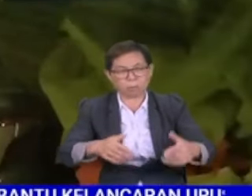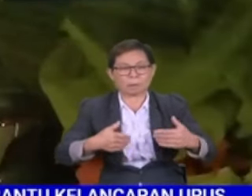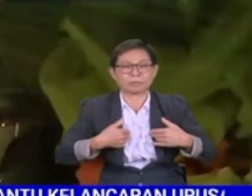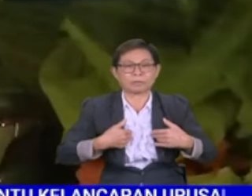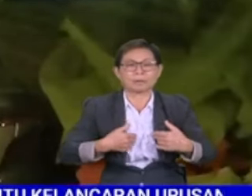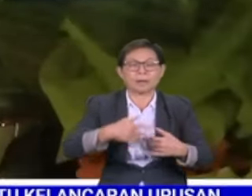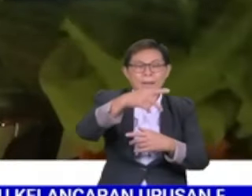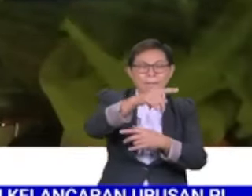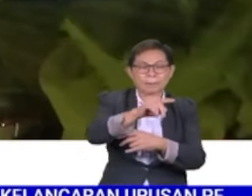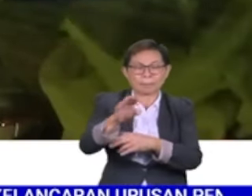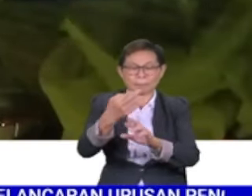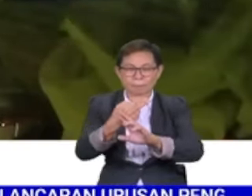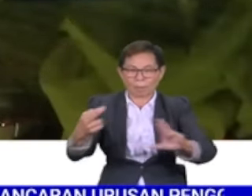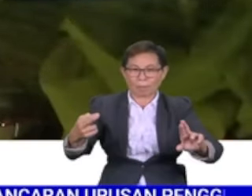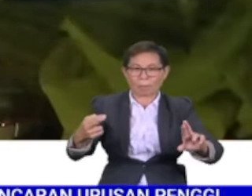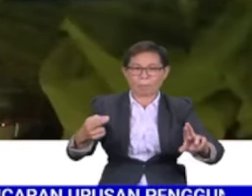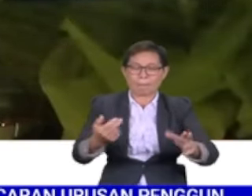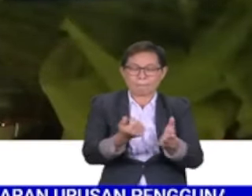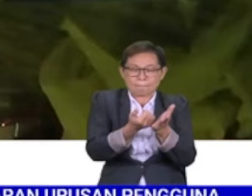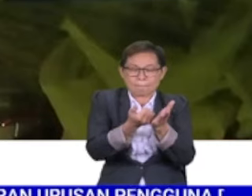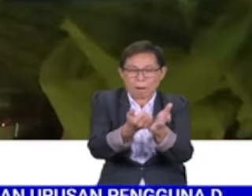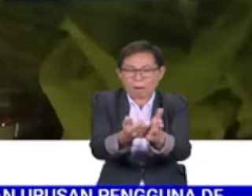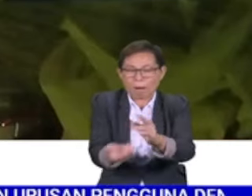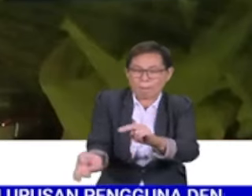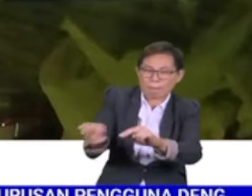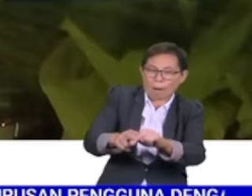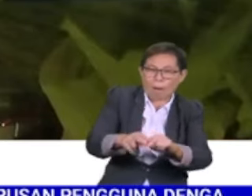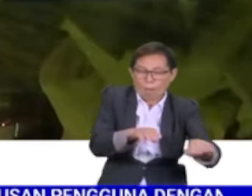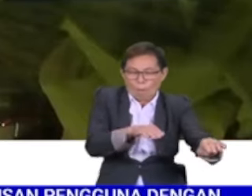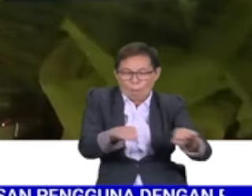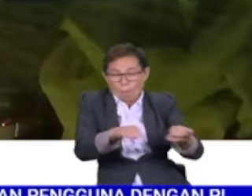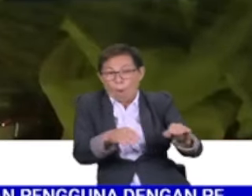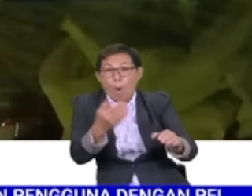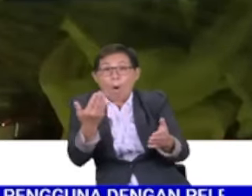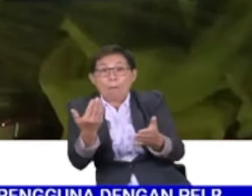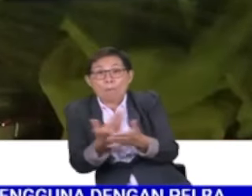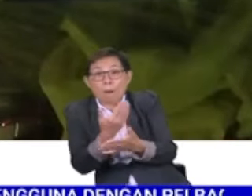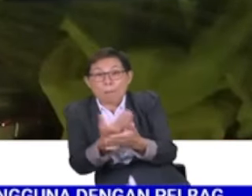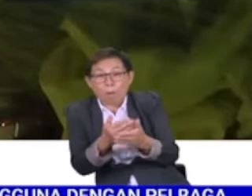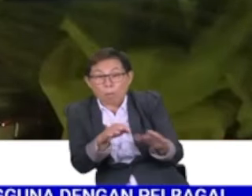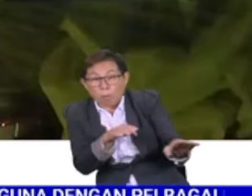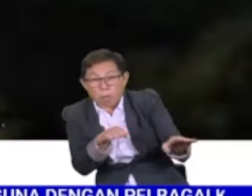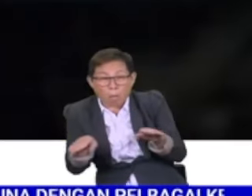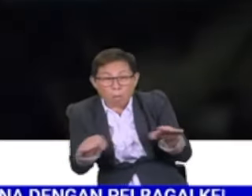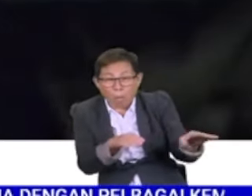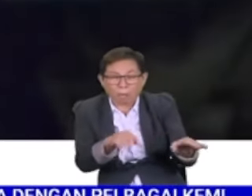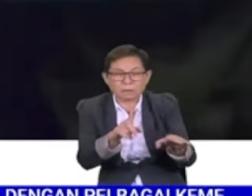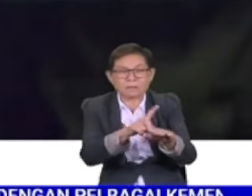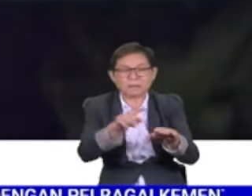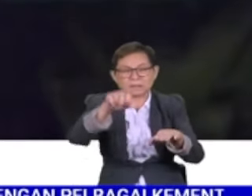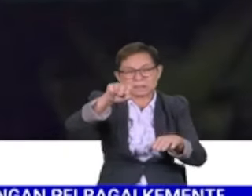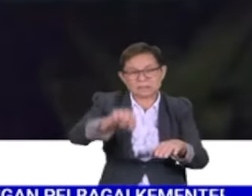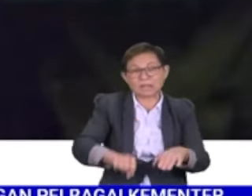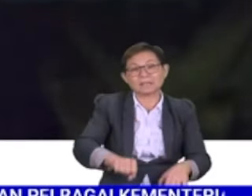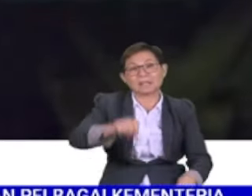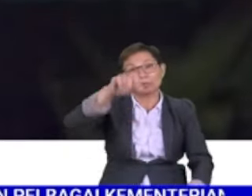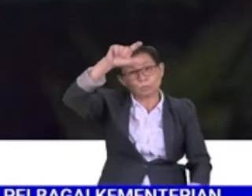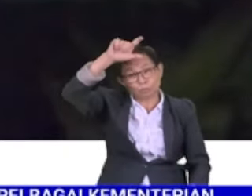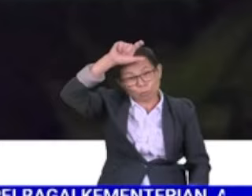Sementara itu, PBB bersedia memberikan bantuan tambahan gempa bumi terbaru yang menggegarkan Hatay di wilayah selatan